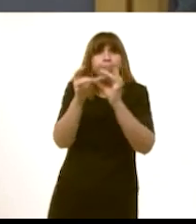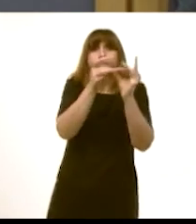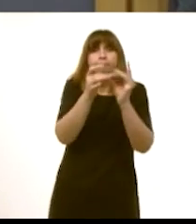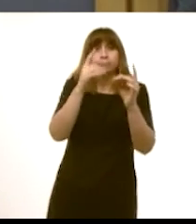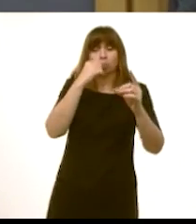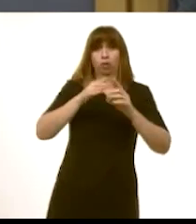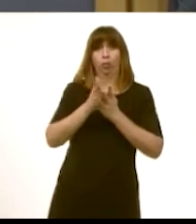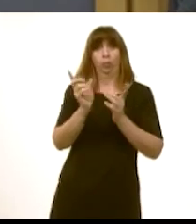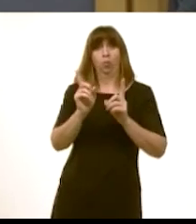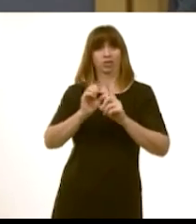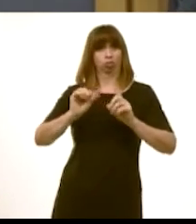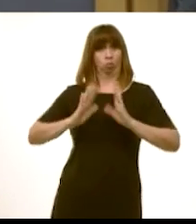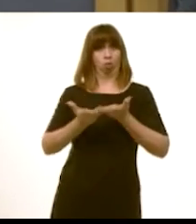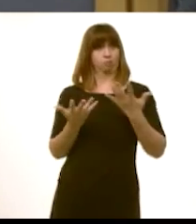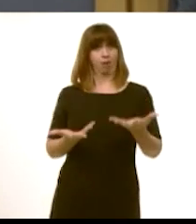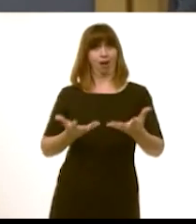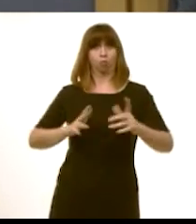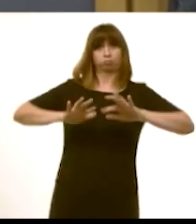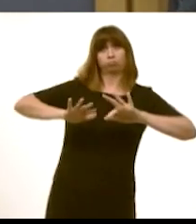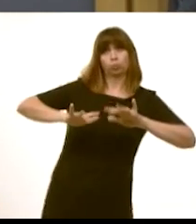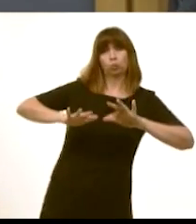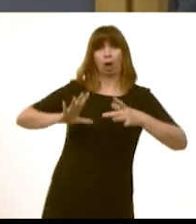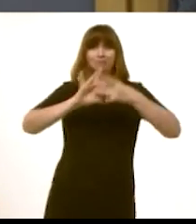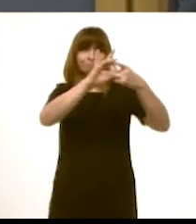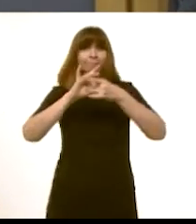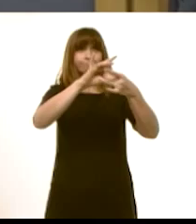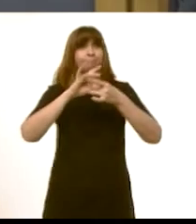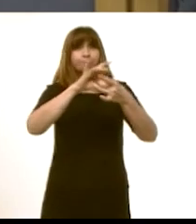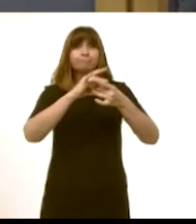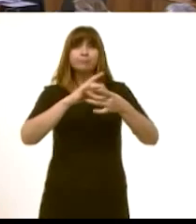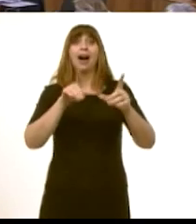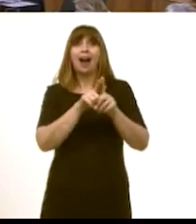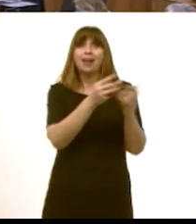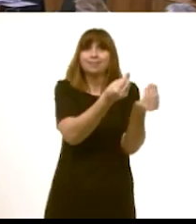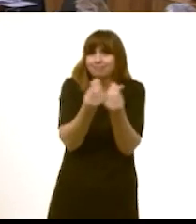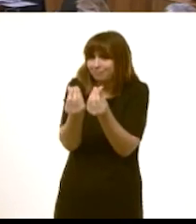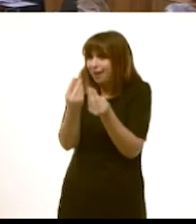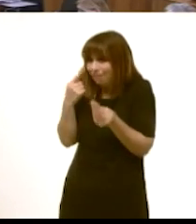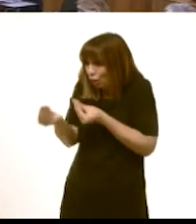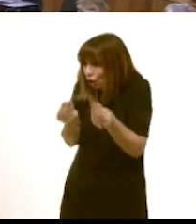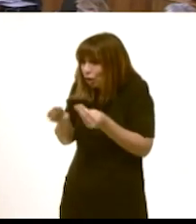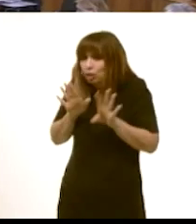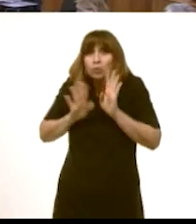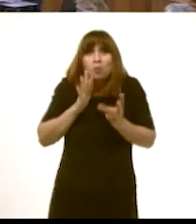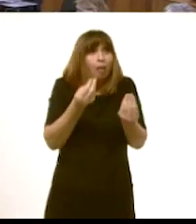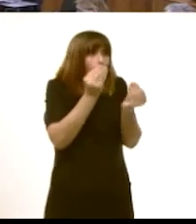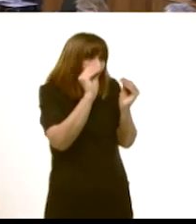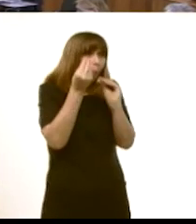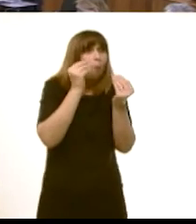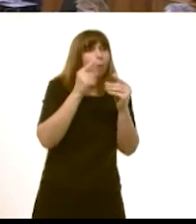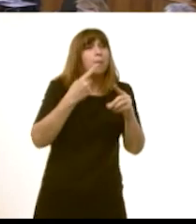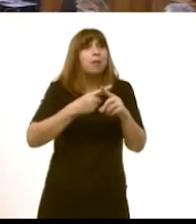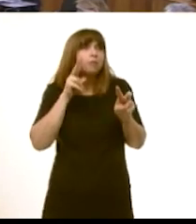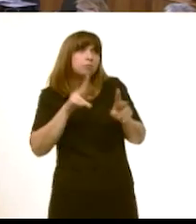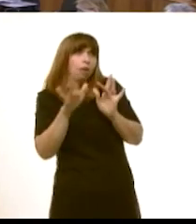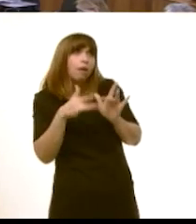ogystal a thrwy rannu y cyfoeth sydd yn rhan o adnodd y Llyfrgell Genedlaethol? Wel, i fod deg i'r Llyfrgell, maen nhw'n gwneud jobyn da